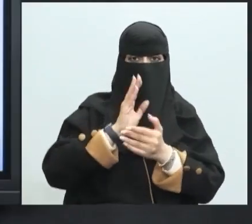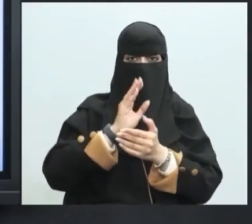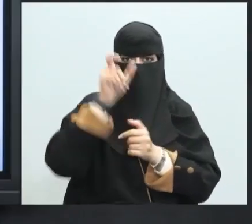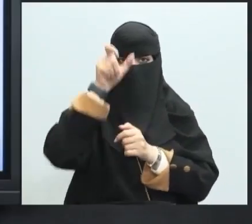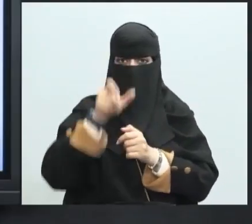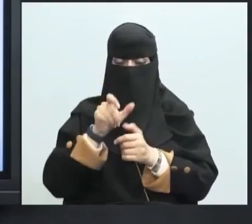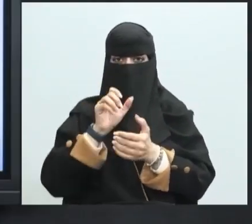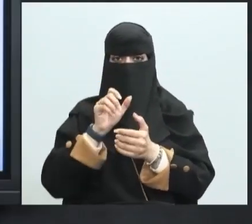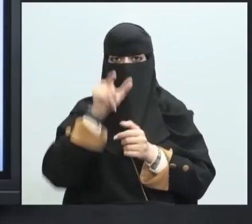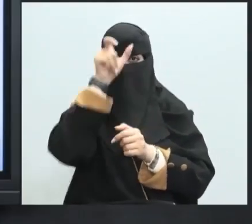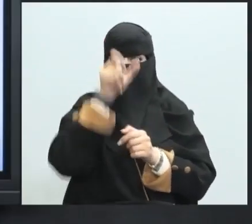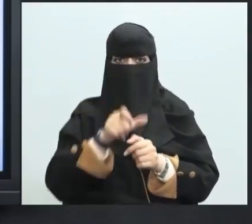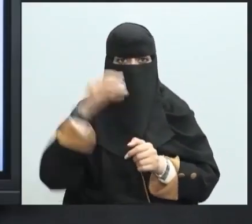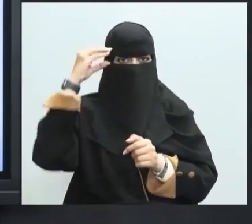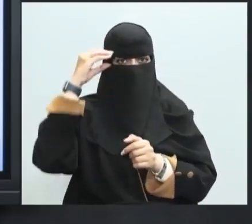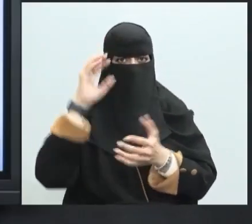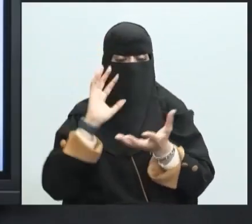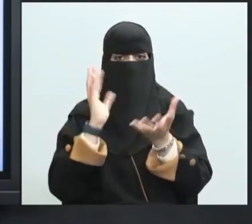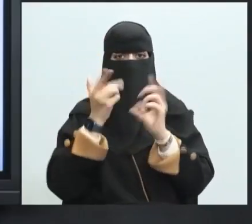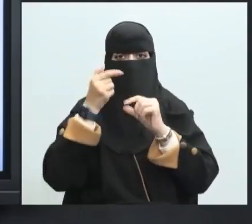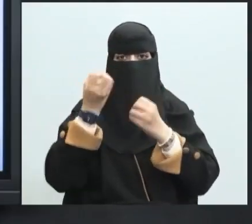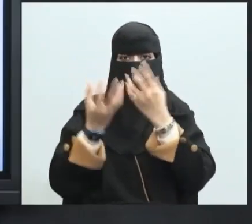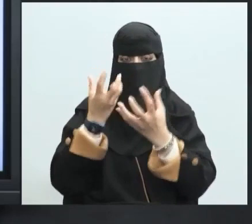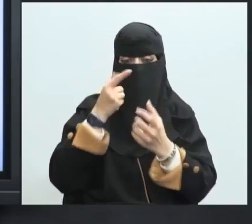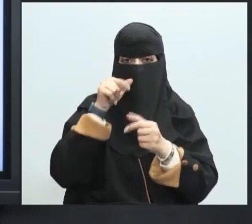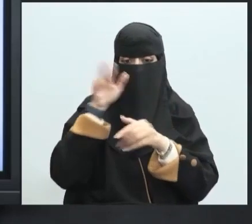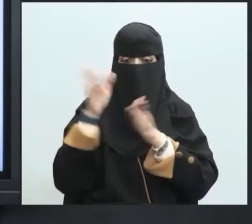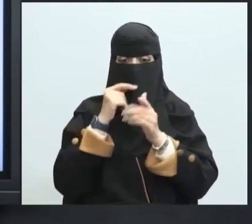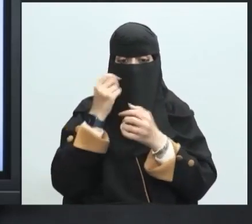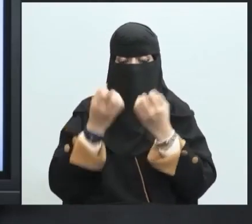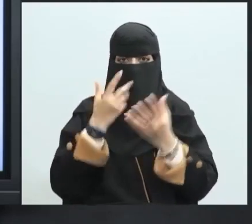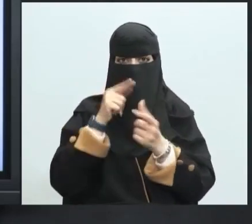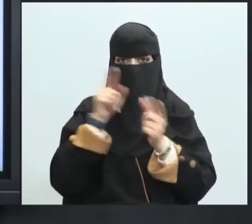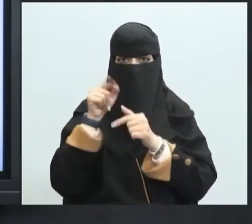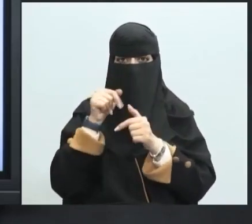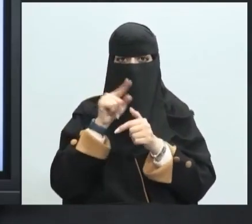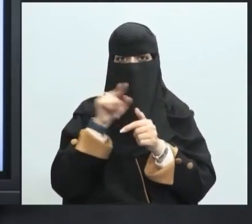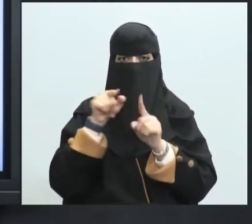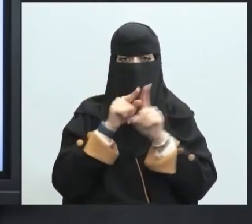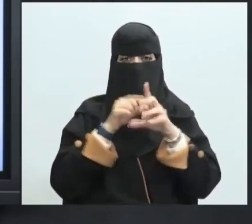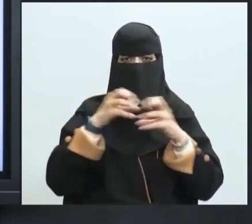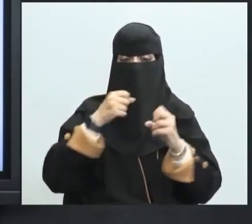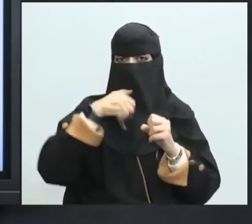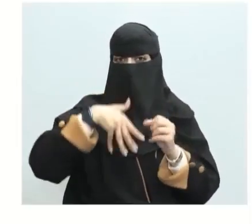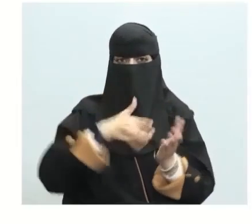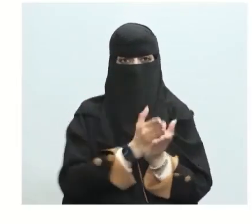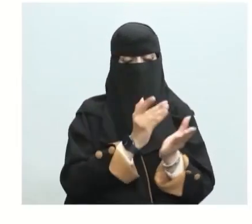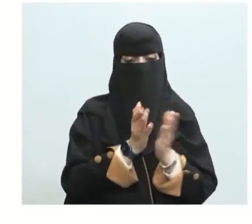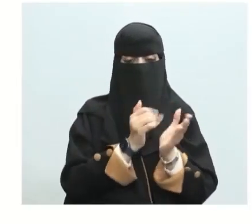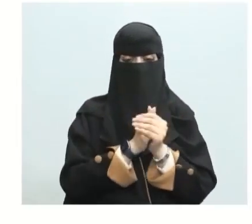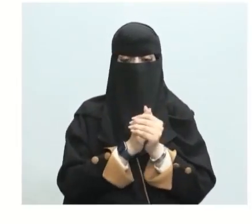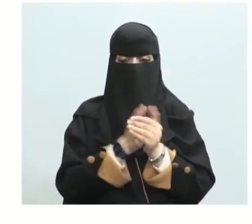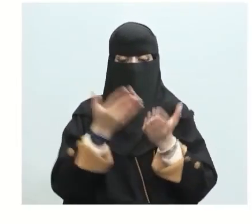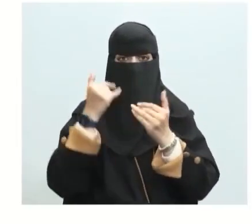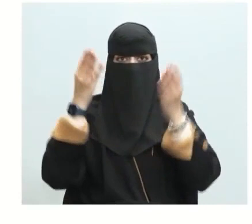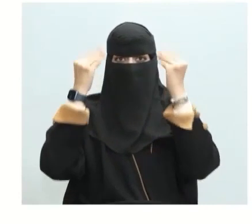العالم النار لانه تعلم يقال عالم يقال عالم وهذا في معنى حديث النبي عليه الصلاه والسلام المعلومات